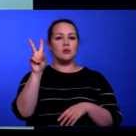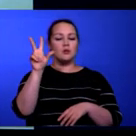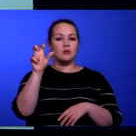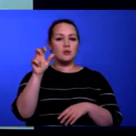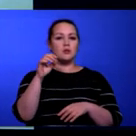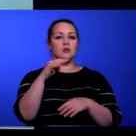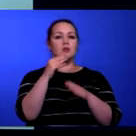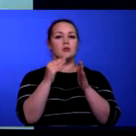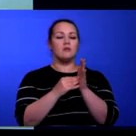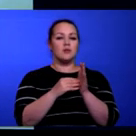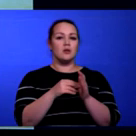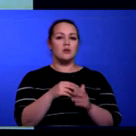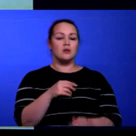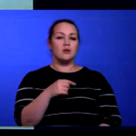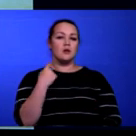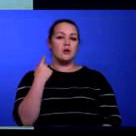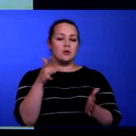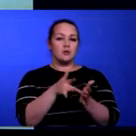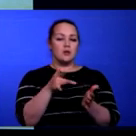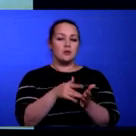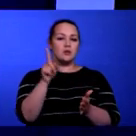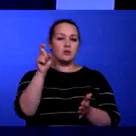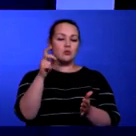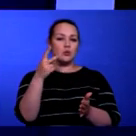странице 128